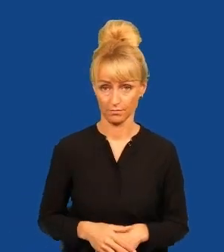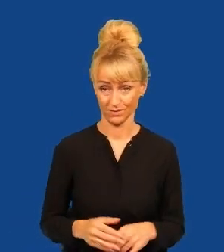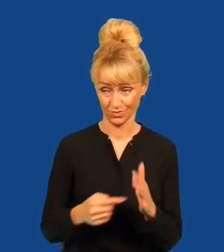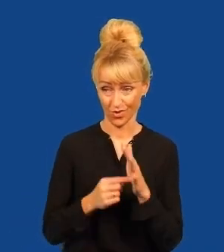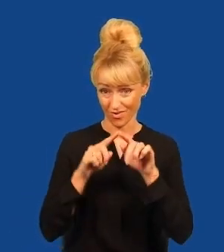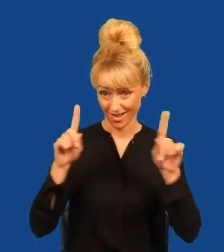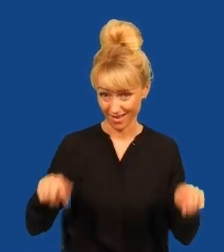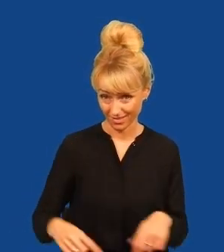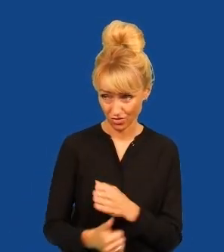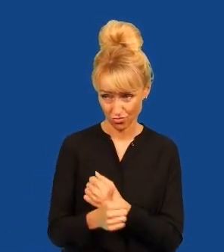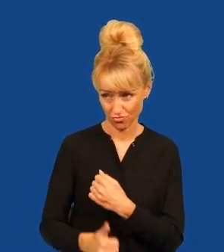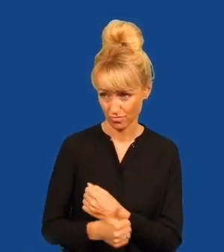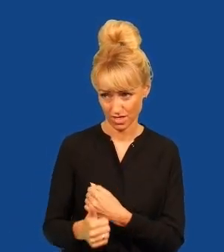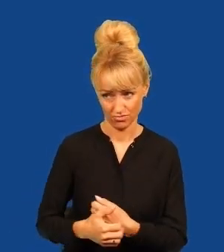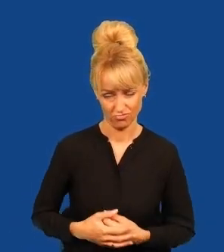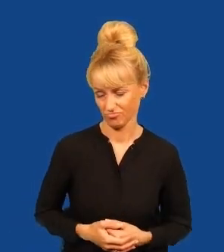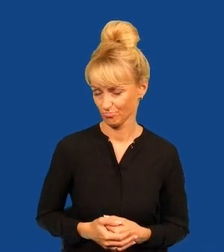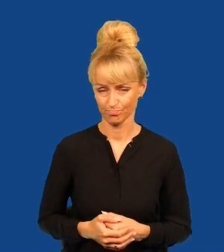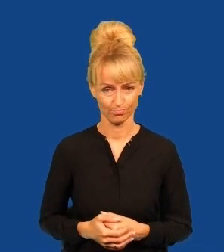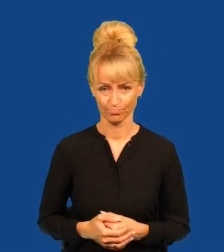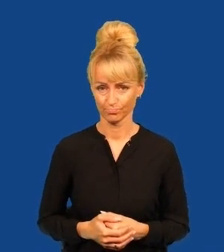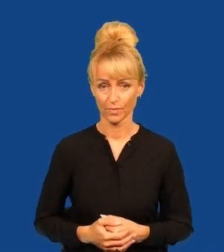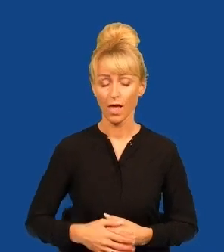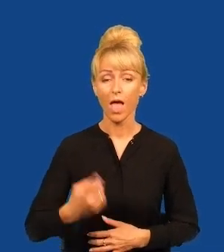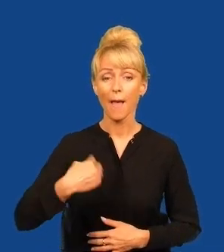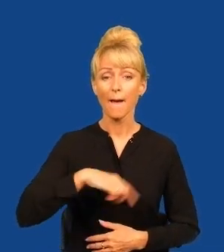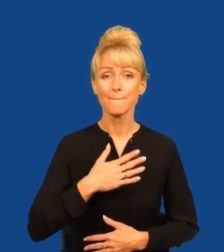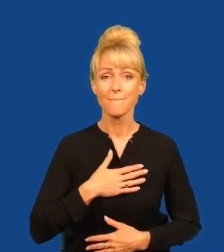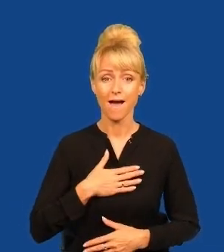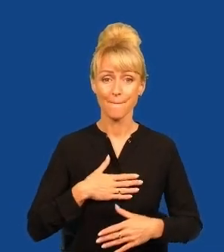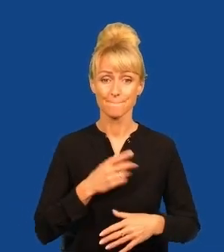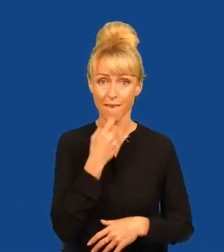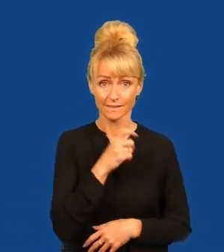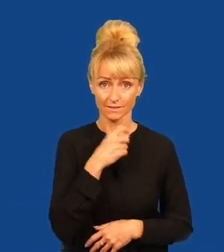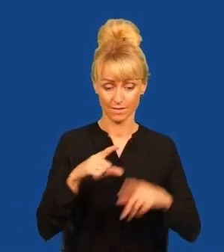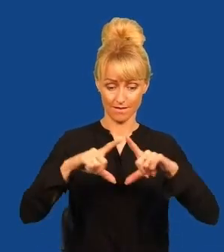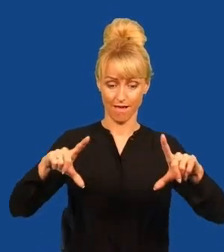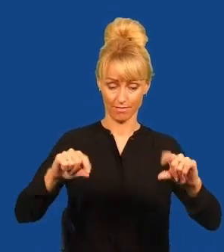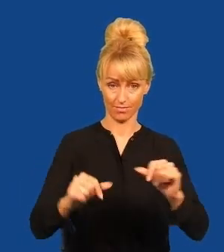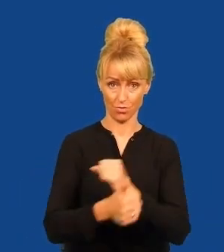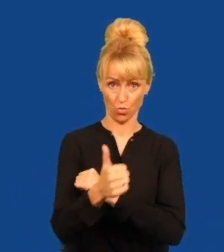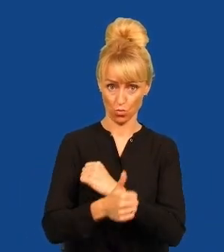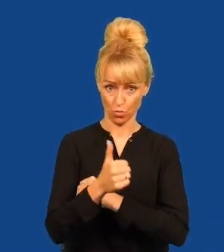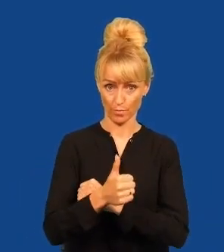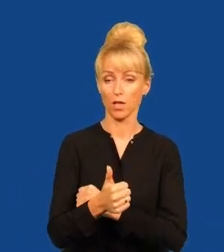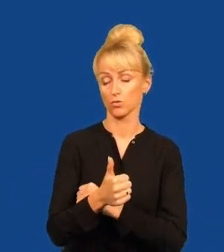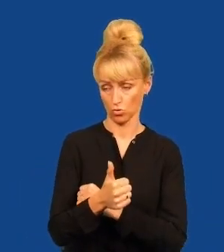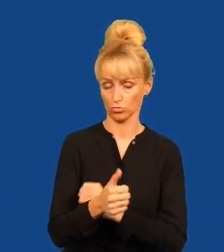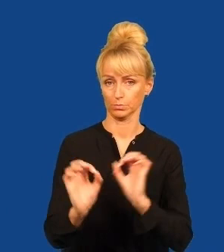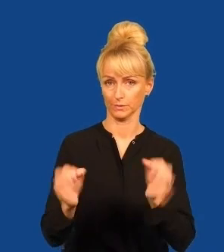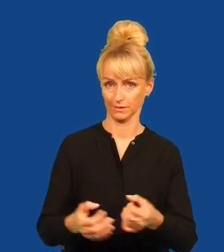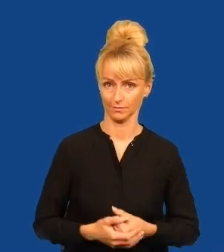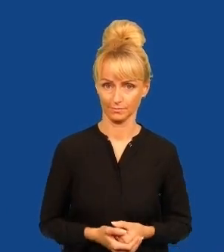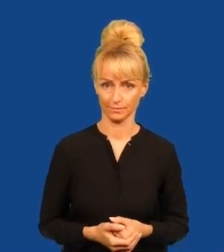mamy fizyczną kartę plastikową, która wygląda tak. Tu może tego nie widać, ale tu jest obrys, tu bardziej. Poszliśmy